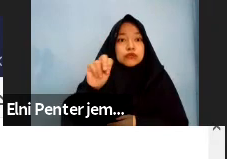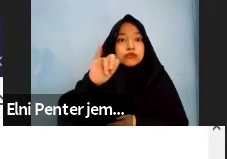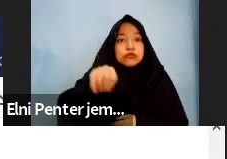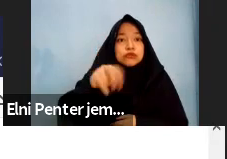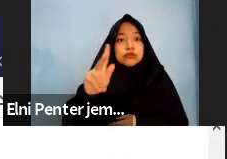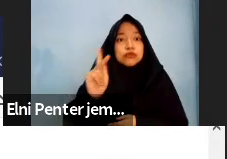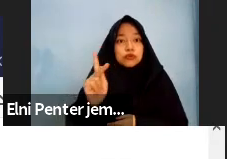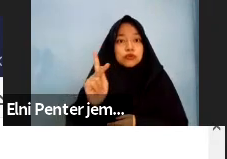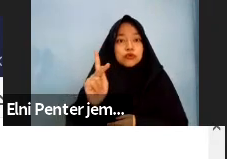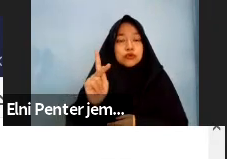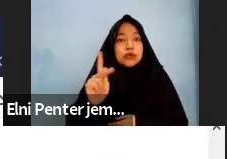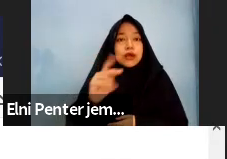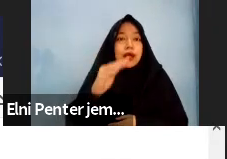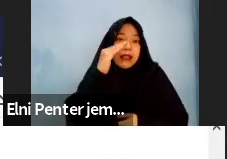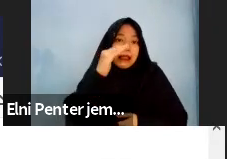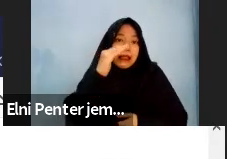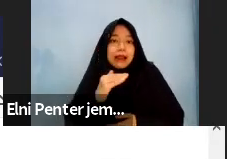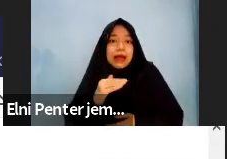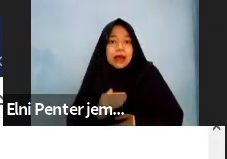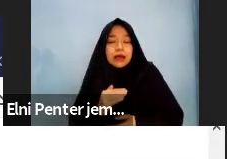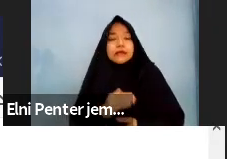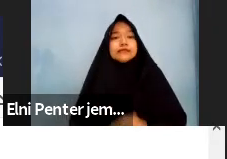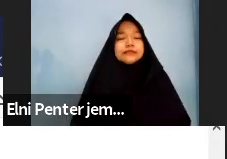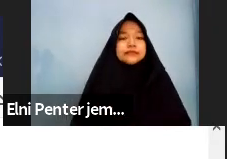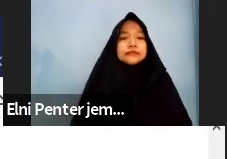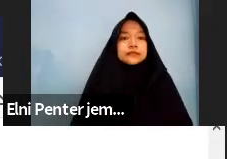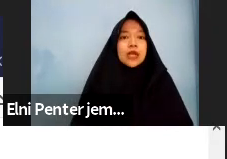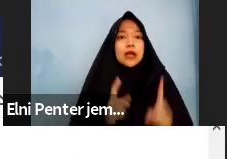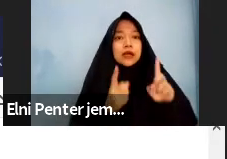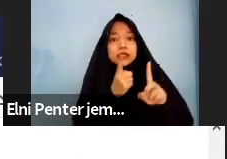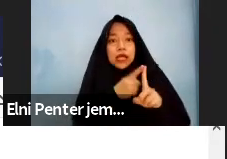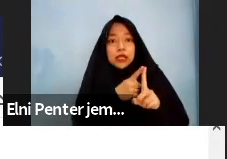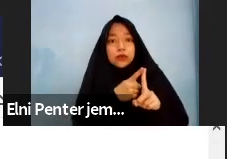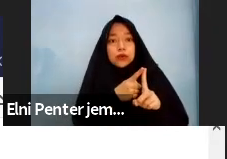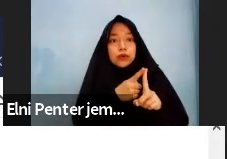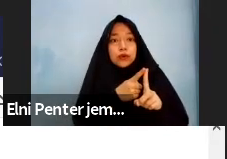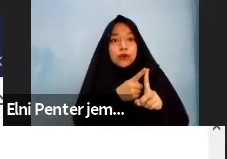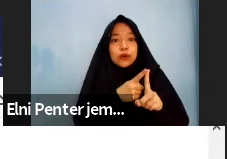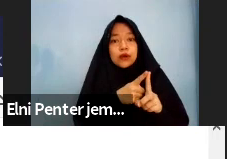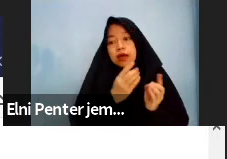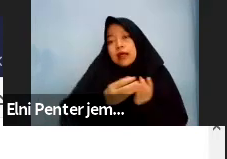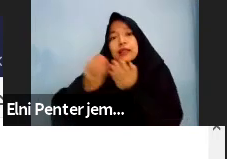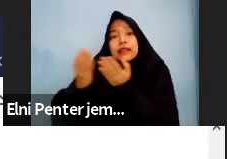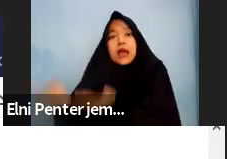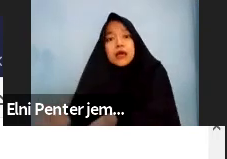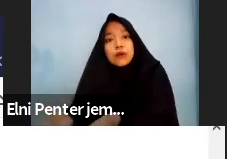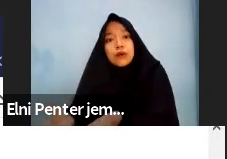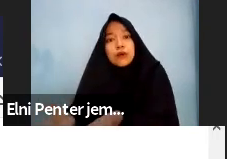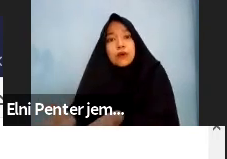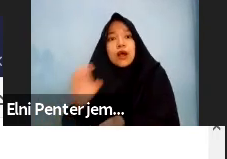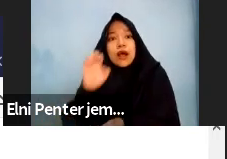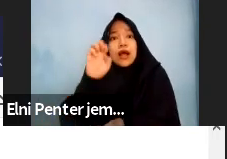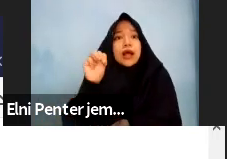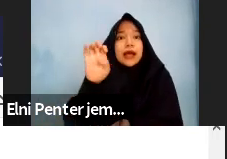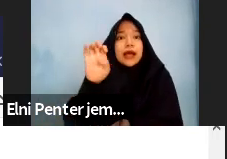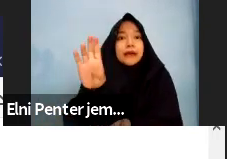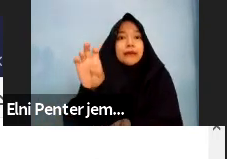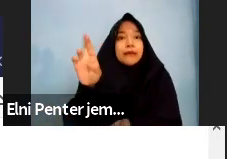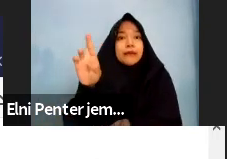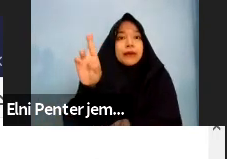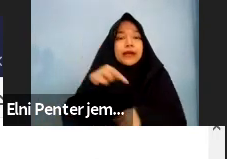langkah-langkah berikut ini 1 Letakkan tiga ember tersebut di lantai atau meja